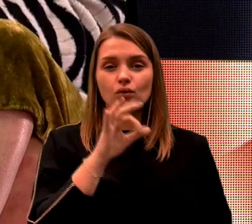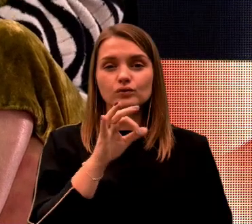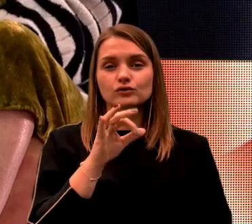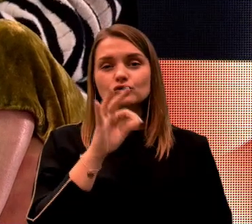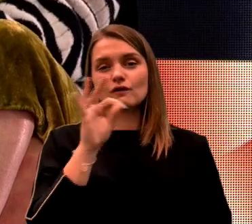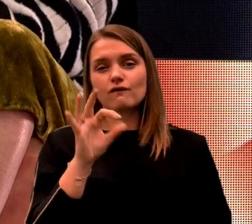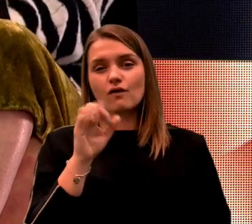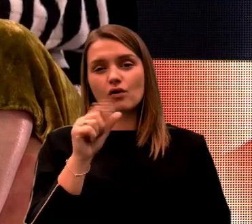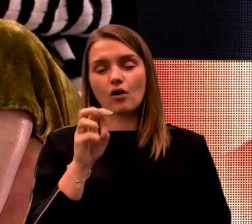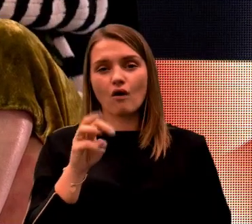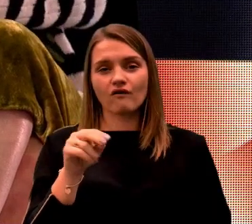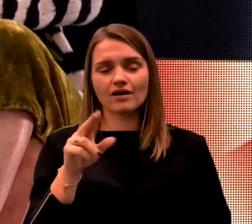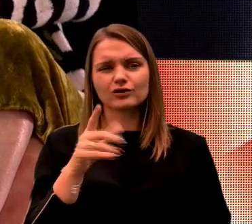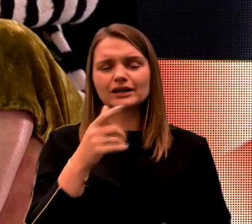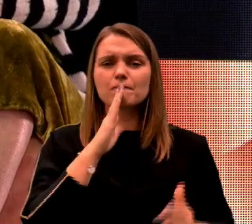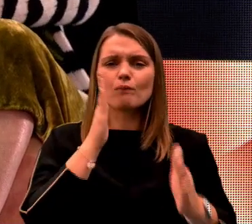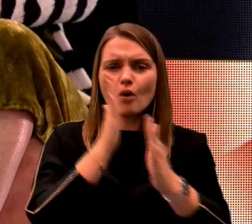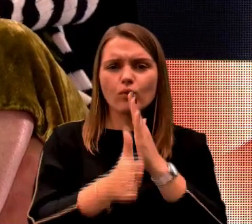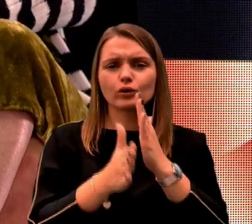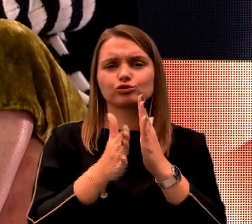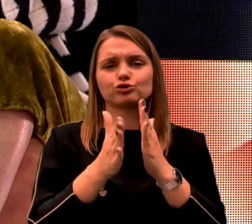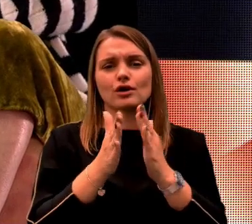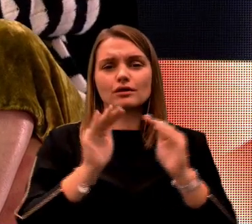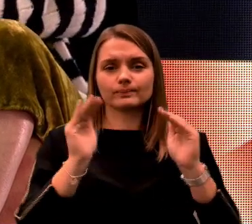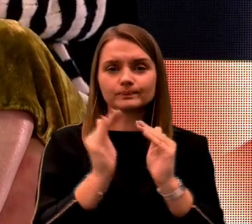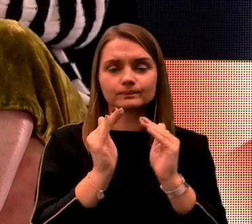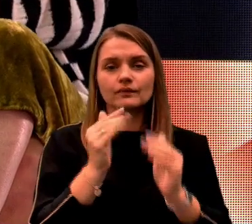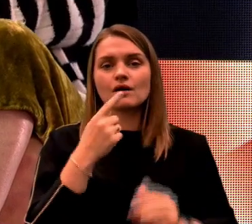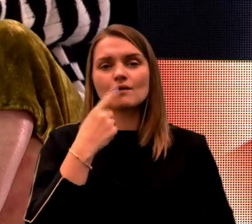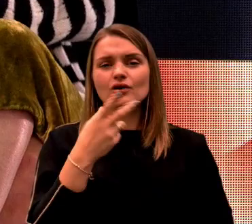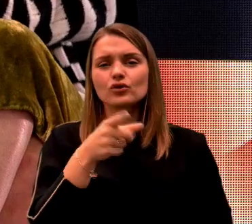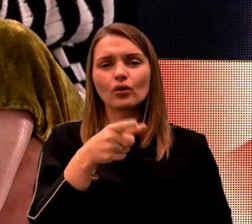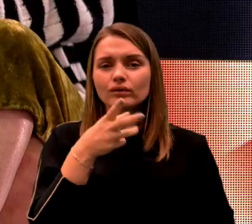oczywiście uproszczenie i myślę też, że